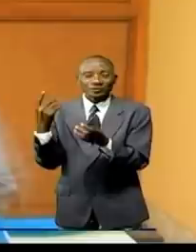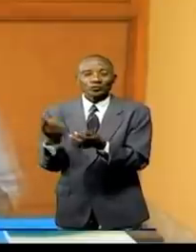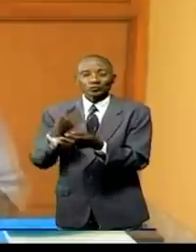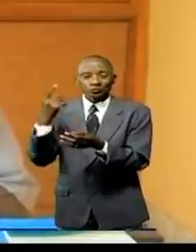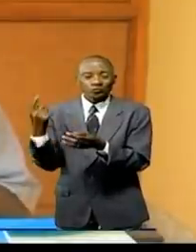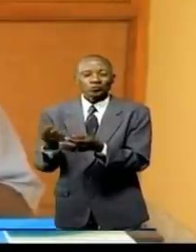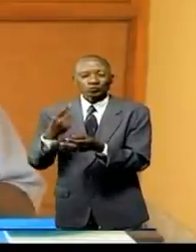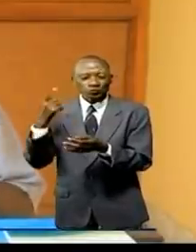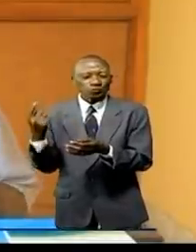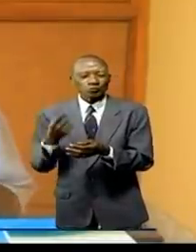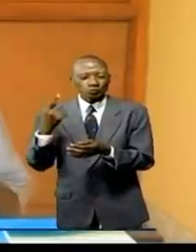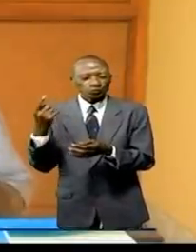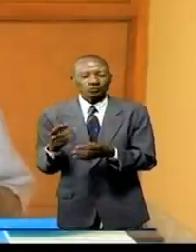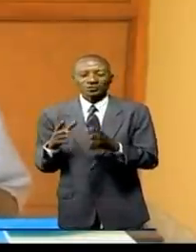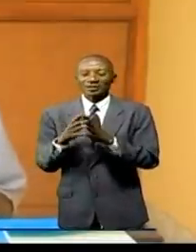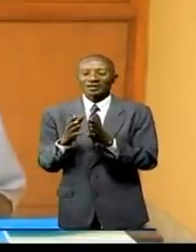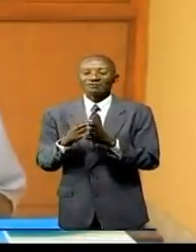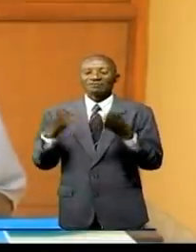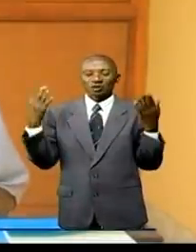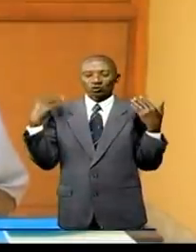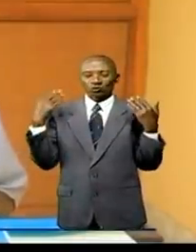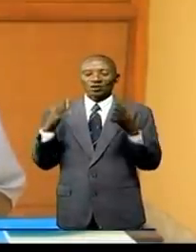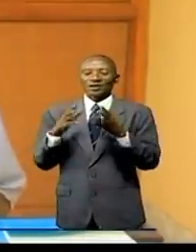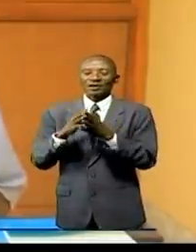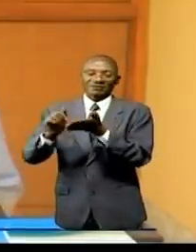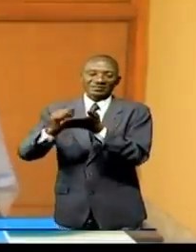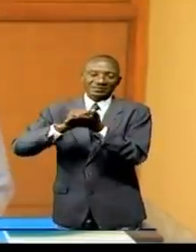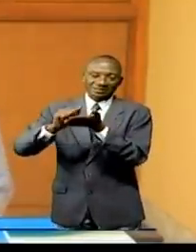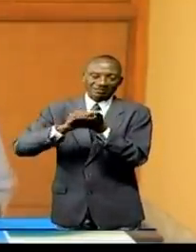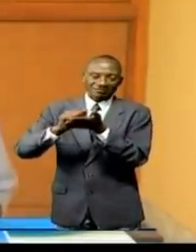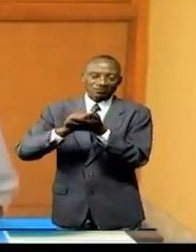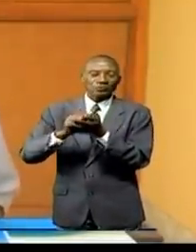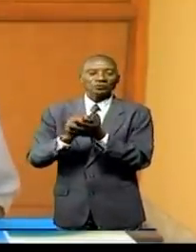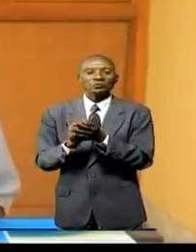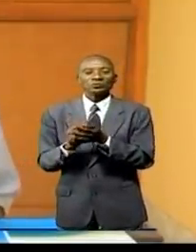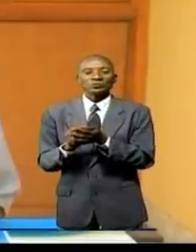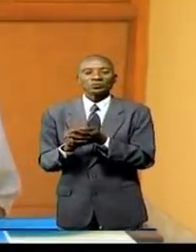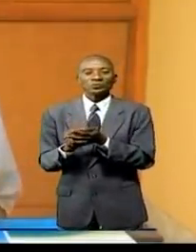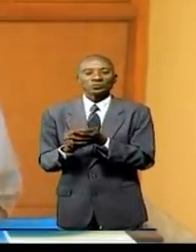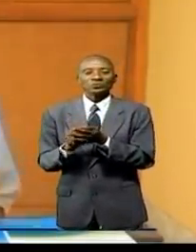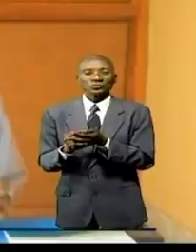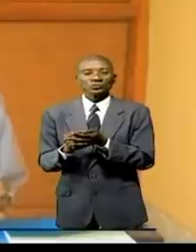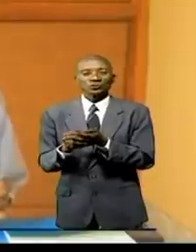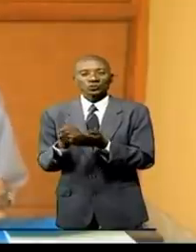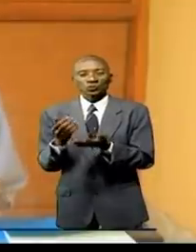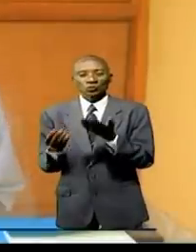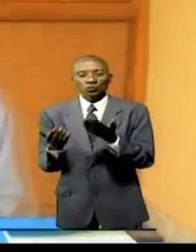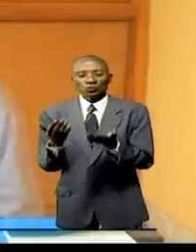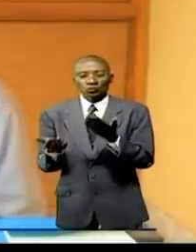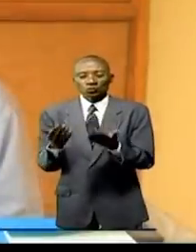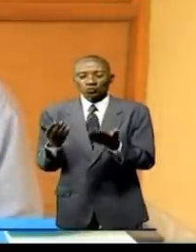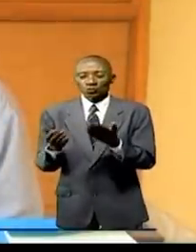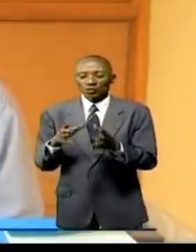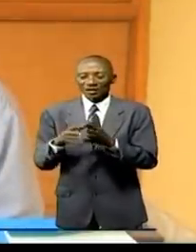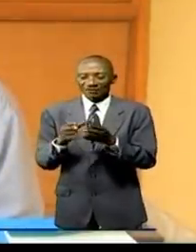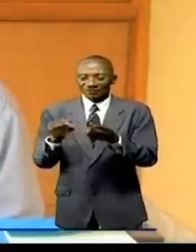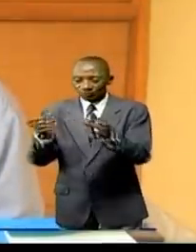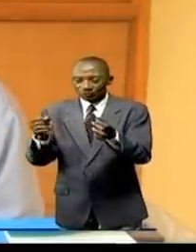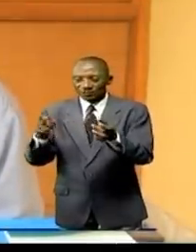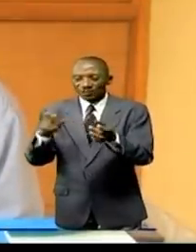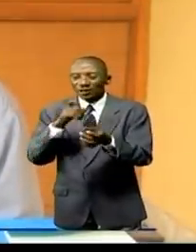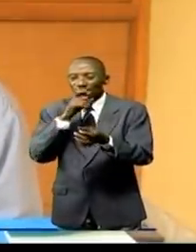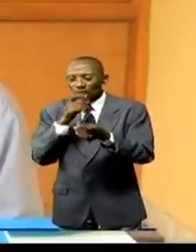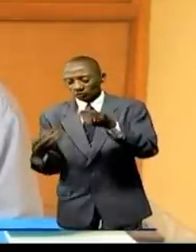constamment avec de l'eau et du savon ou avec de l'eau et cendre. Le dépôt